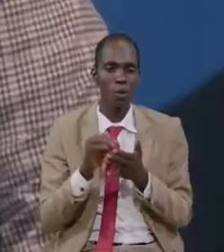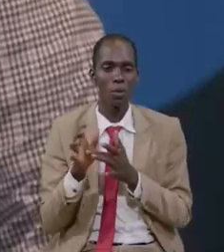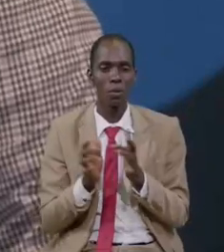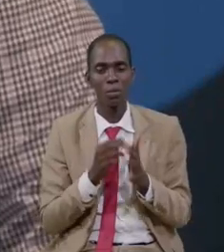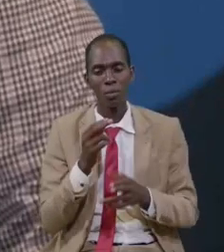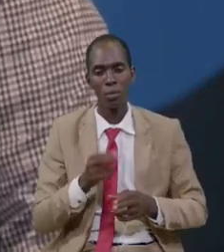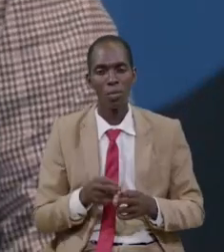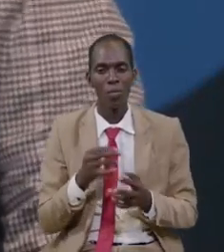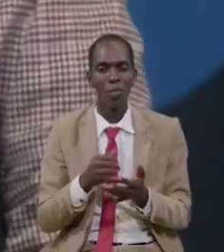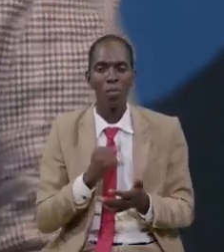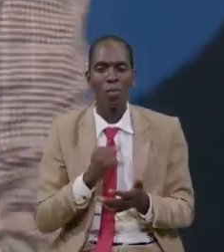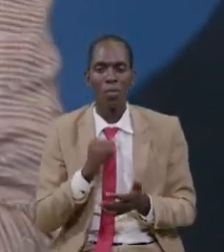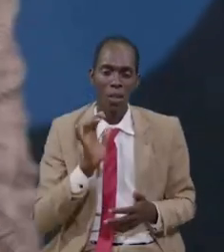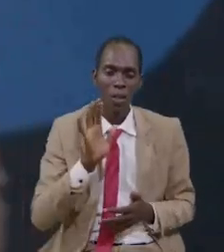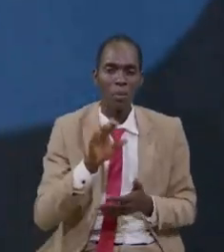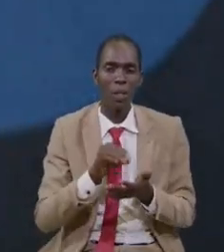Je dis c'est pour toi.